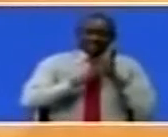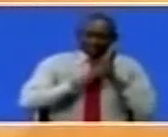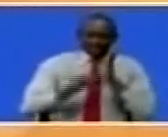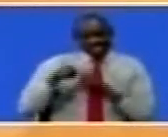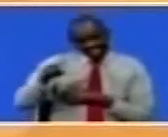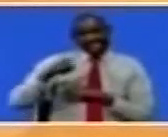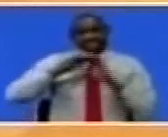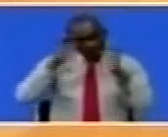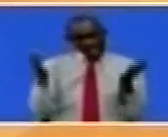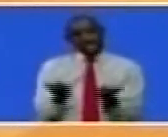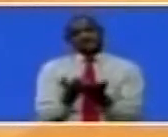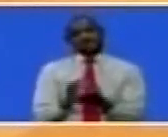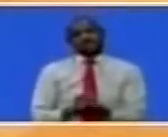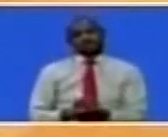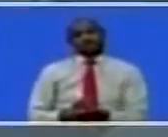raga duniani.